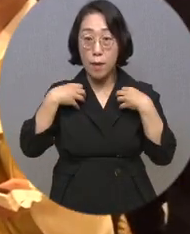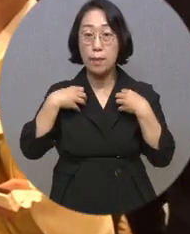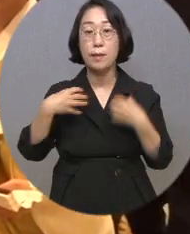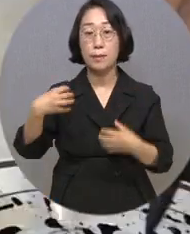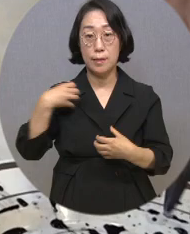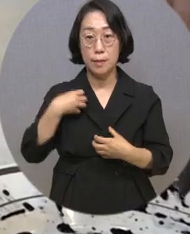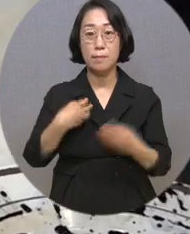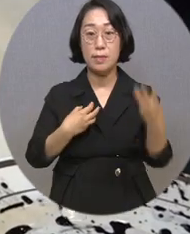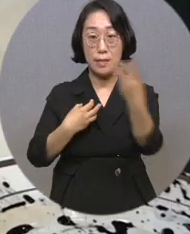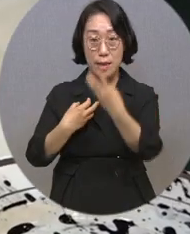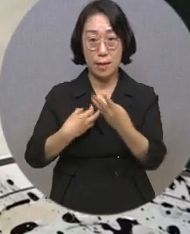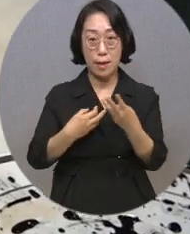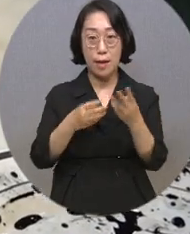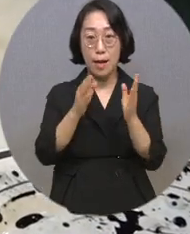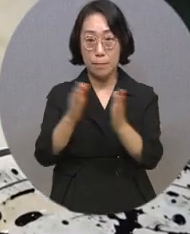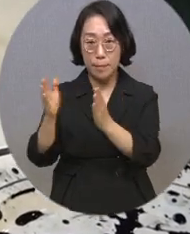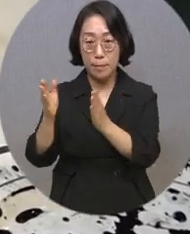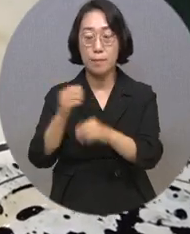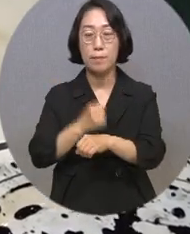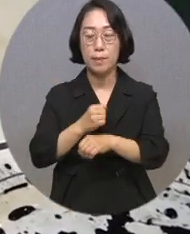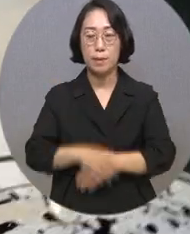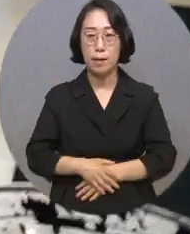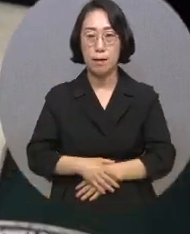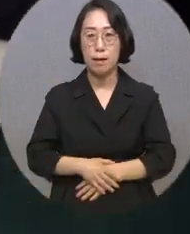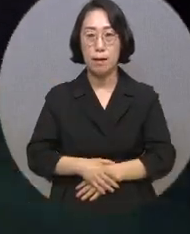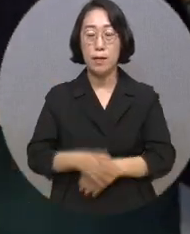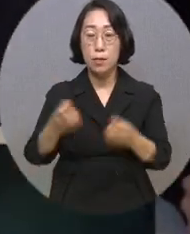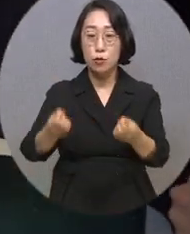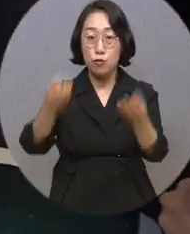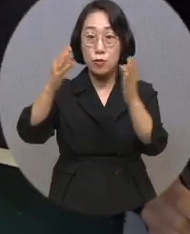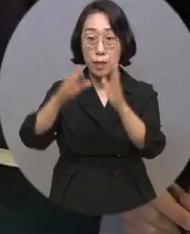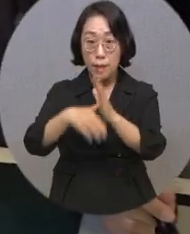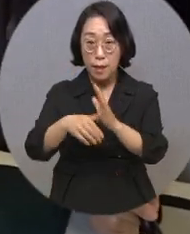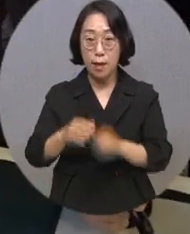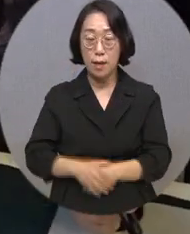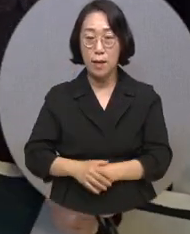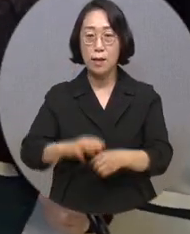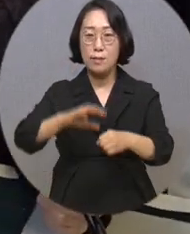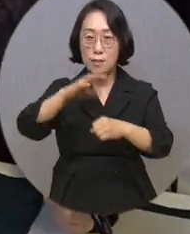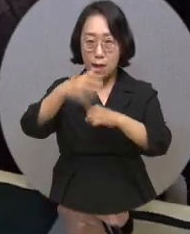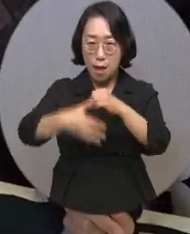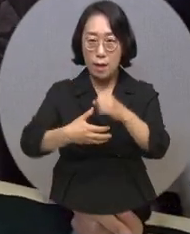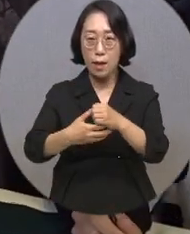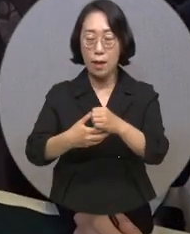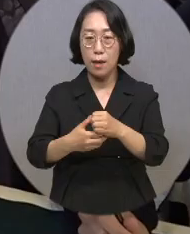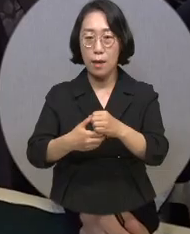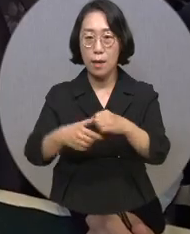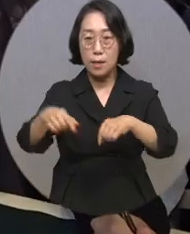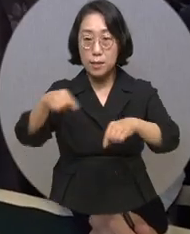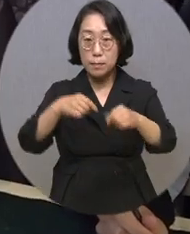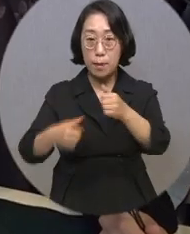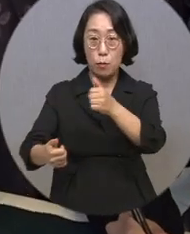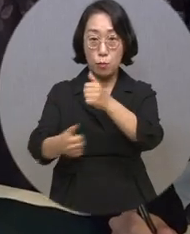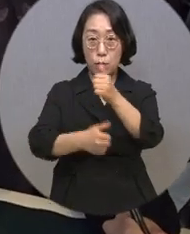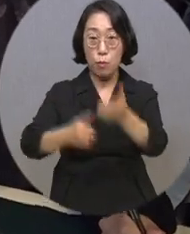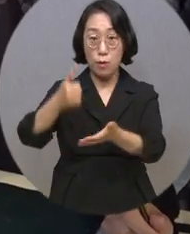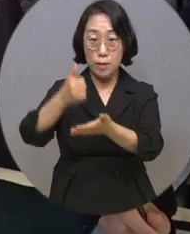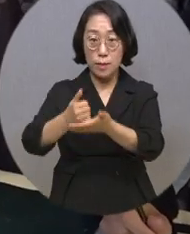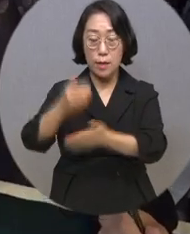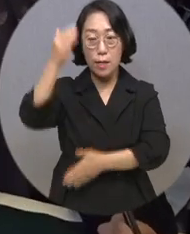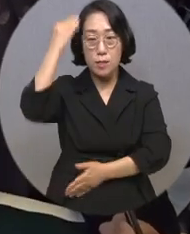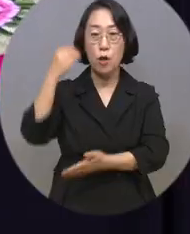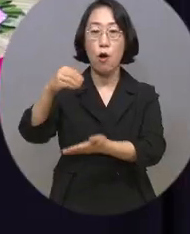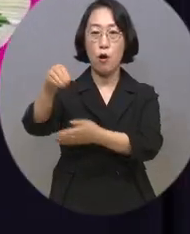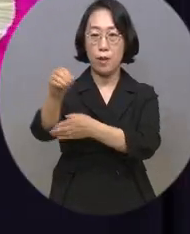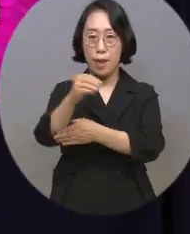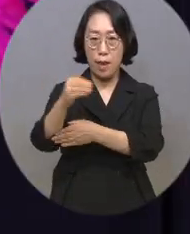이뤄졌습니다. 전북 공공외교 한마당 행사에는 윤점용 세계서예 전북 비엔날레 집행위원장의 서예